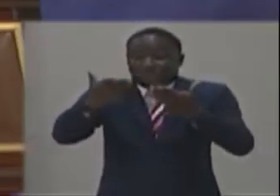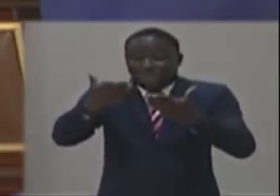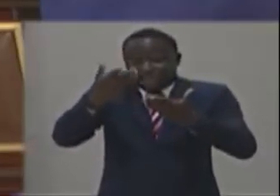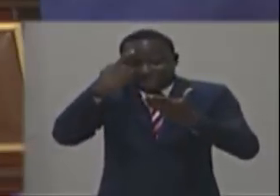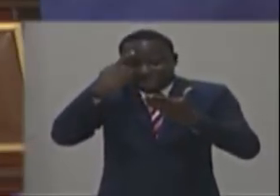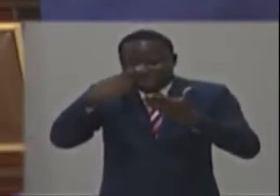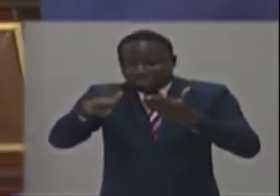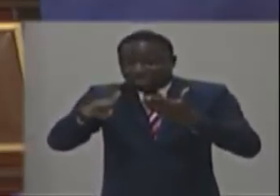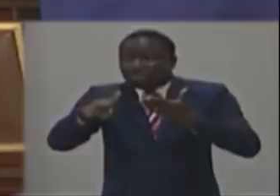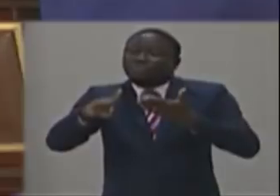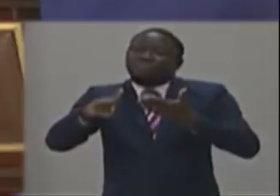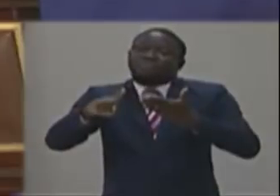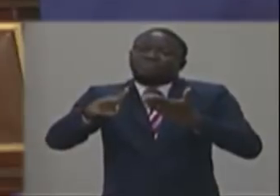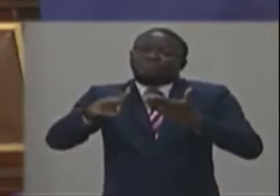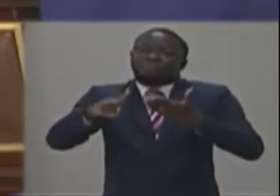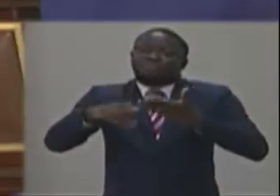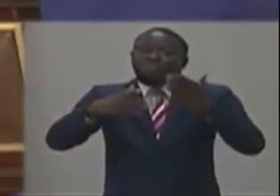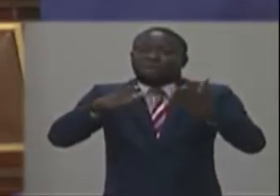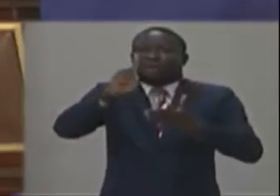pour liquider